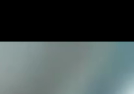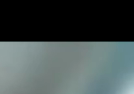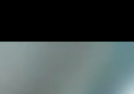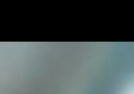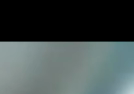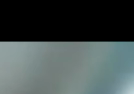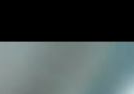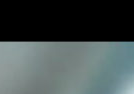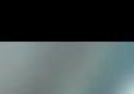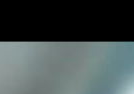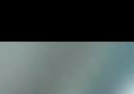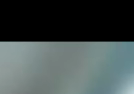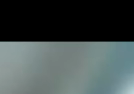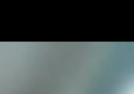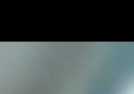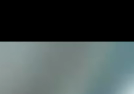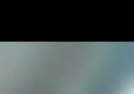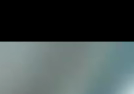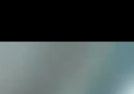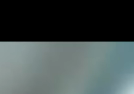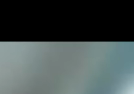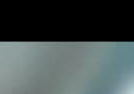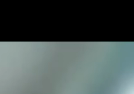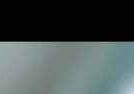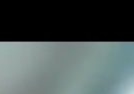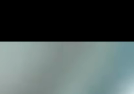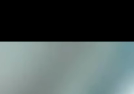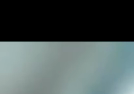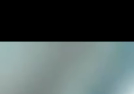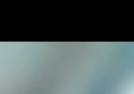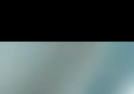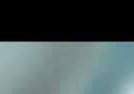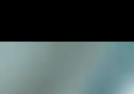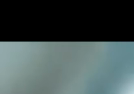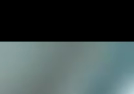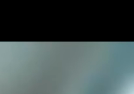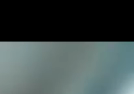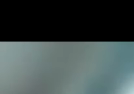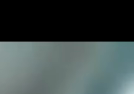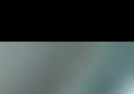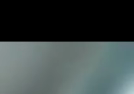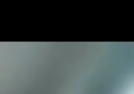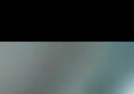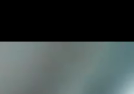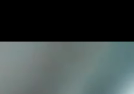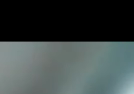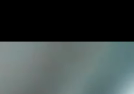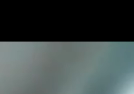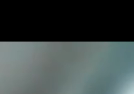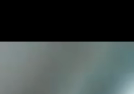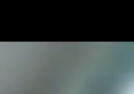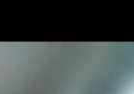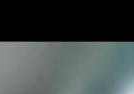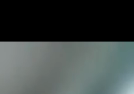høres veldig greit ut, så skal jeg ta bare og kopiere ned det spørsmålet til Karina her også, så det går på ansvarliggjøring av